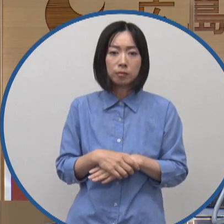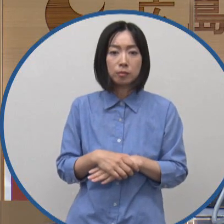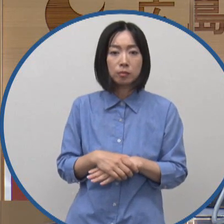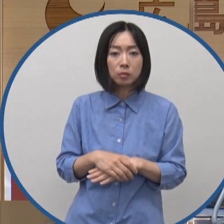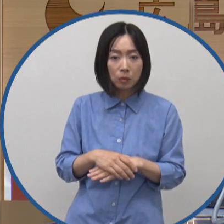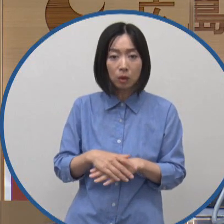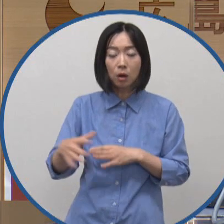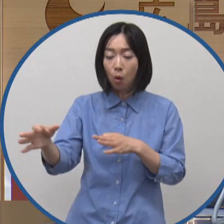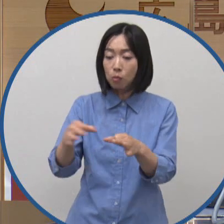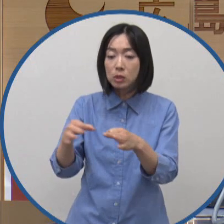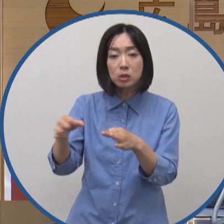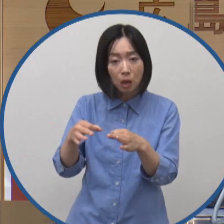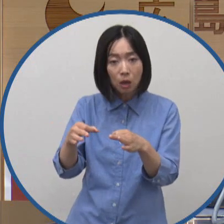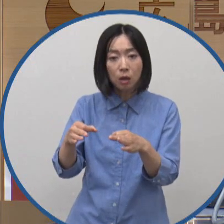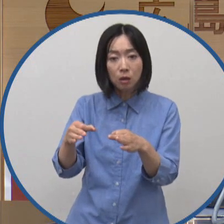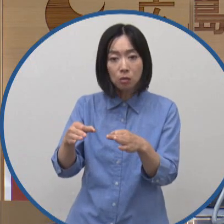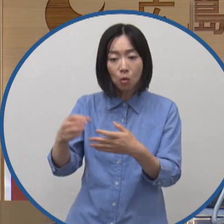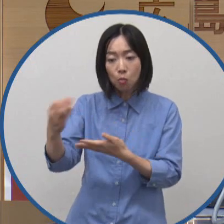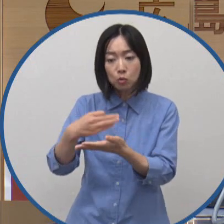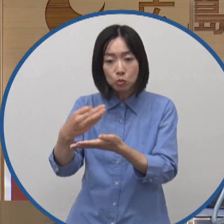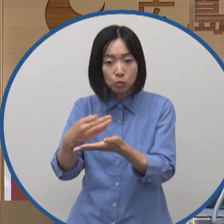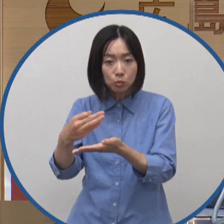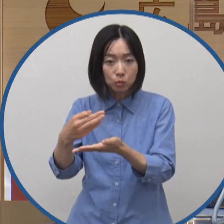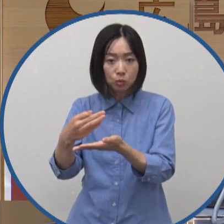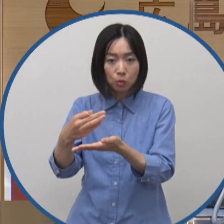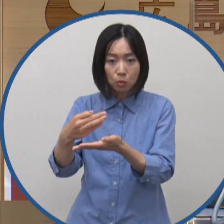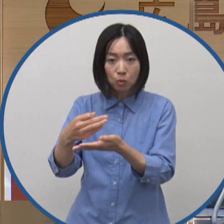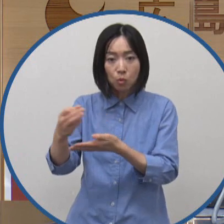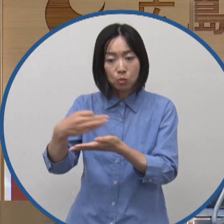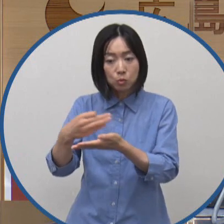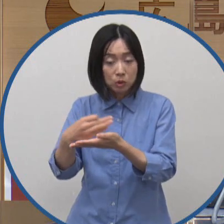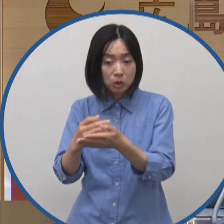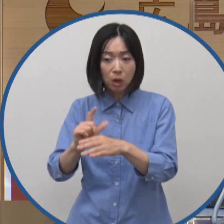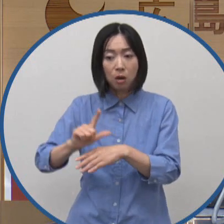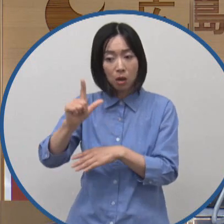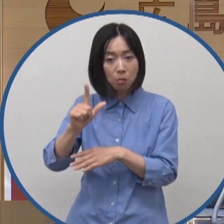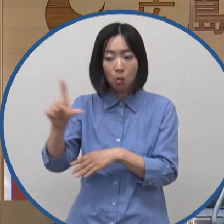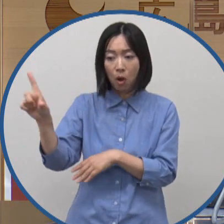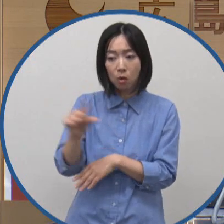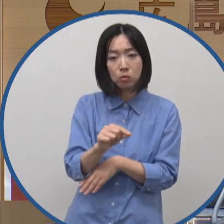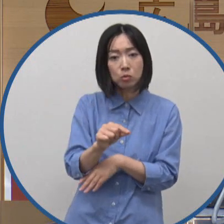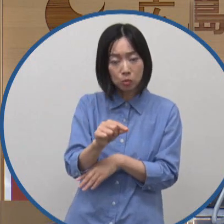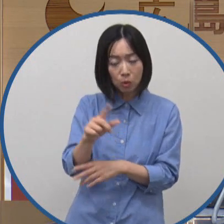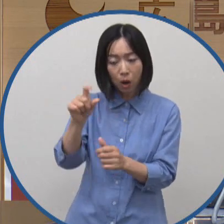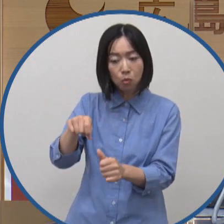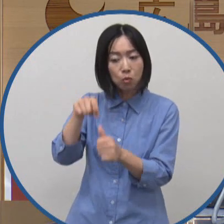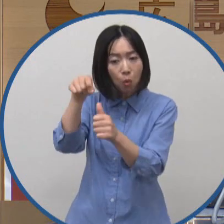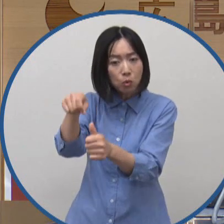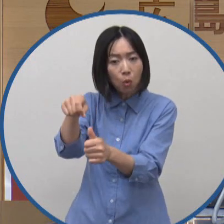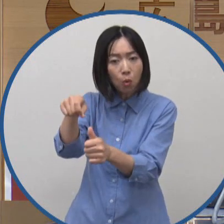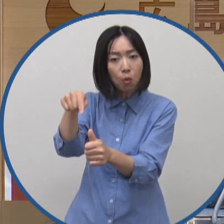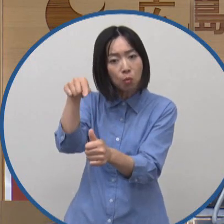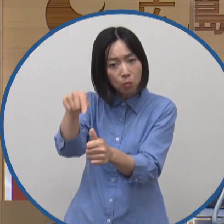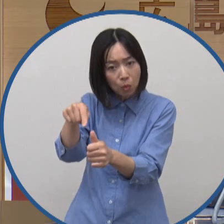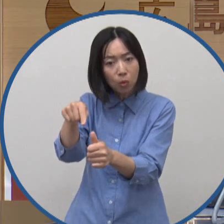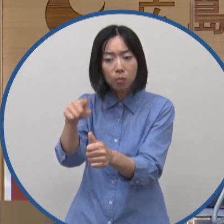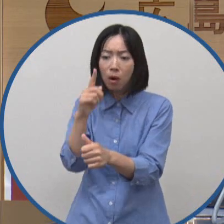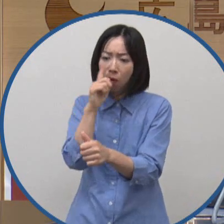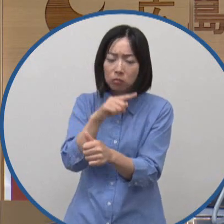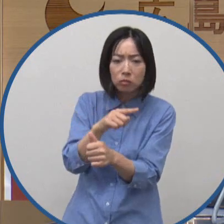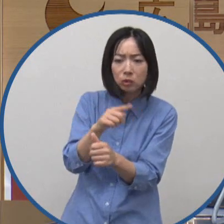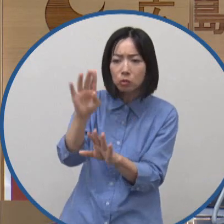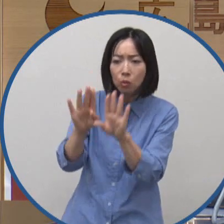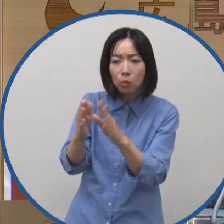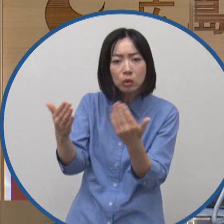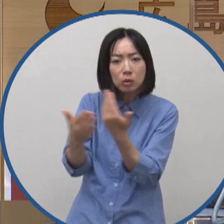店舗の売上減少であるとかですね、雇用に対する影響とかっていうのは格段にこれまた大きくなるというふうに思